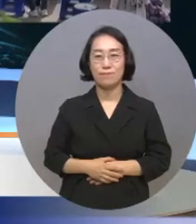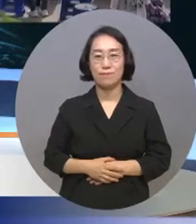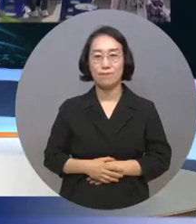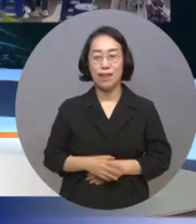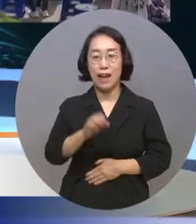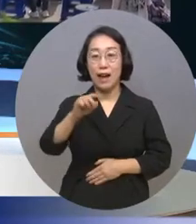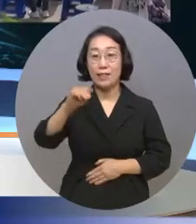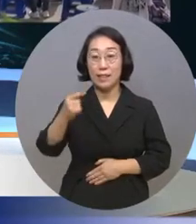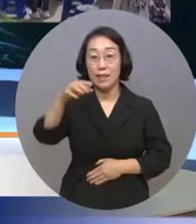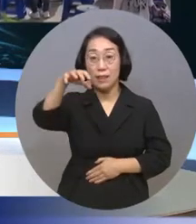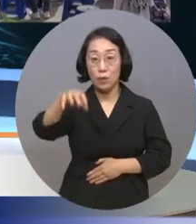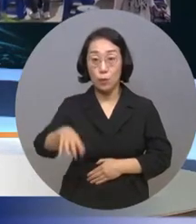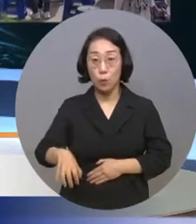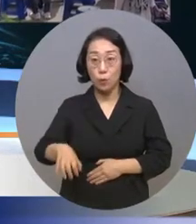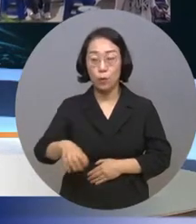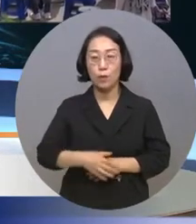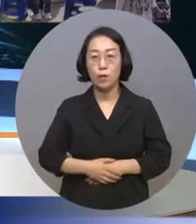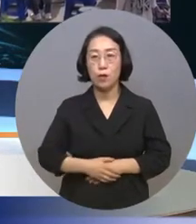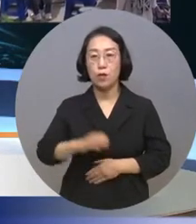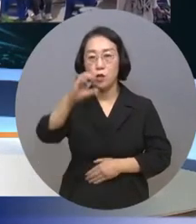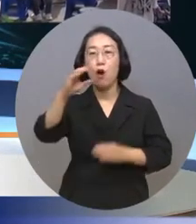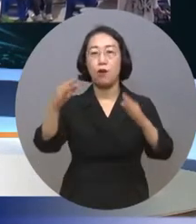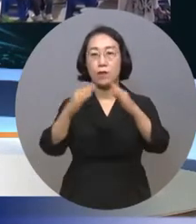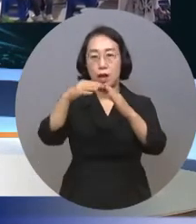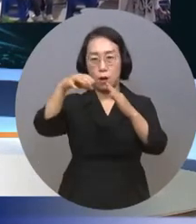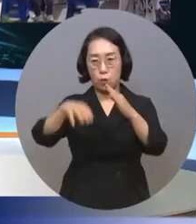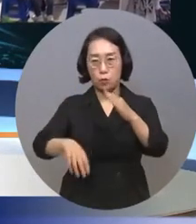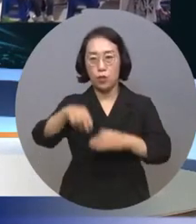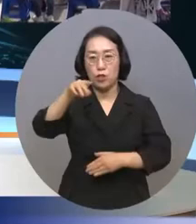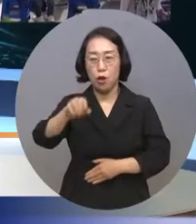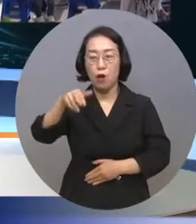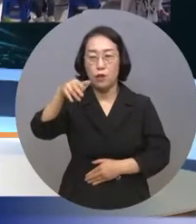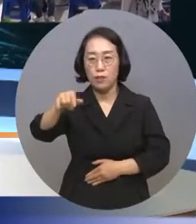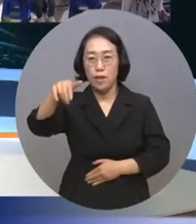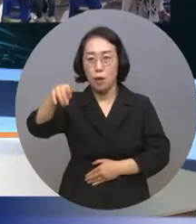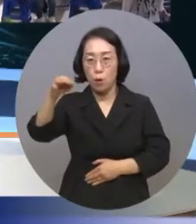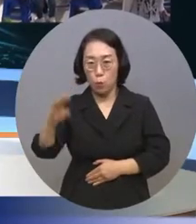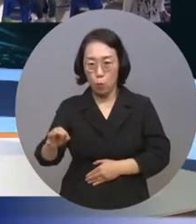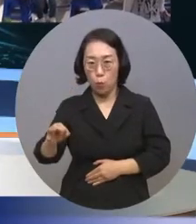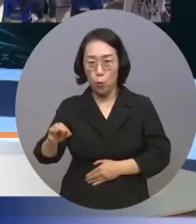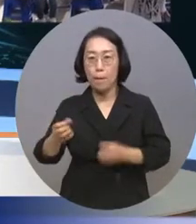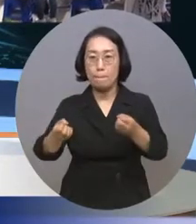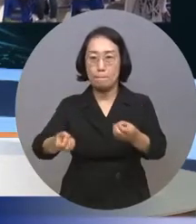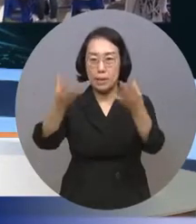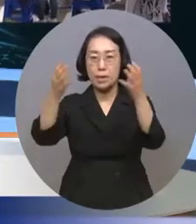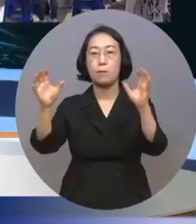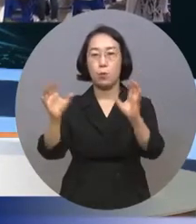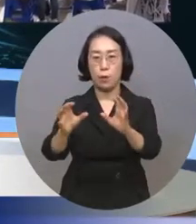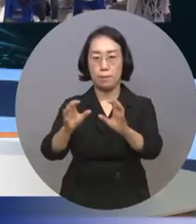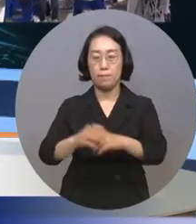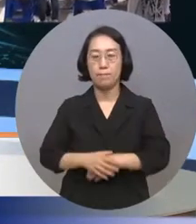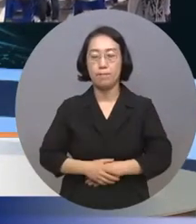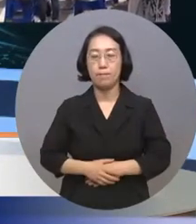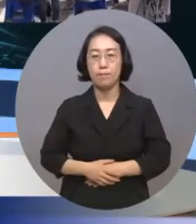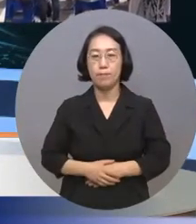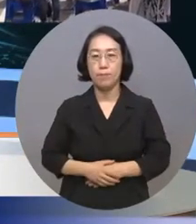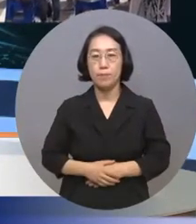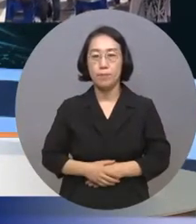충남 아산시 공세리 성지 성당에서 성체 거동 행사가 진행됐습니다. 보도에 김현주